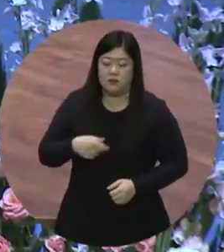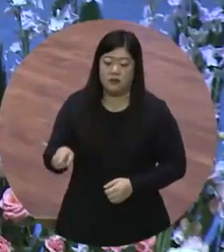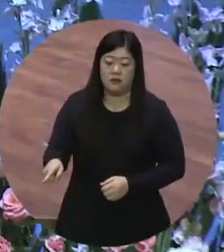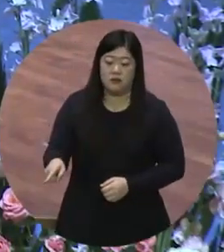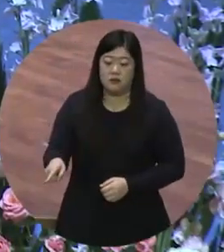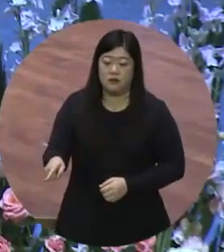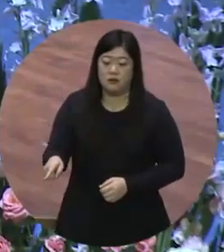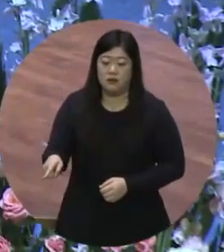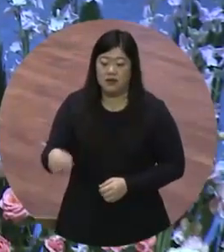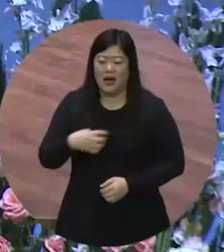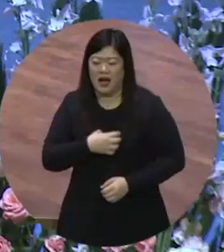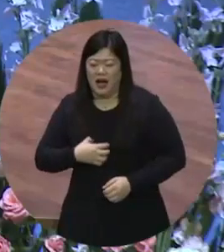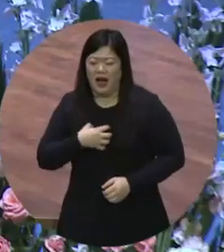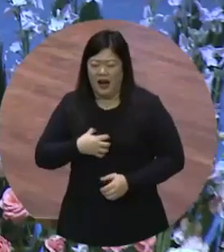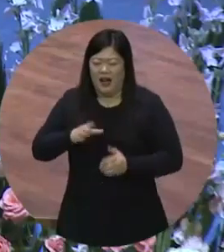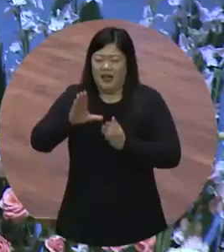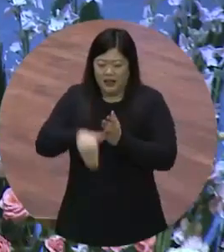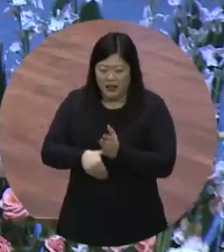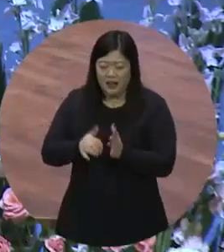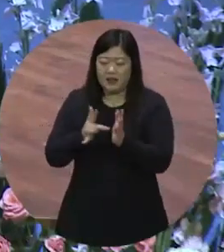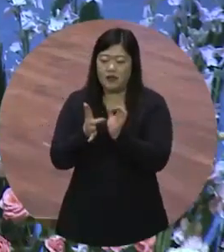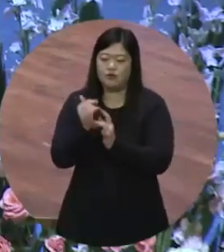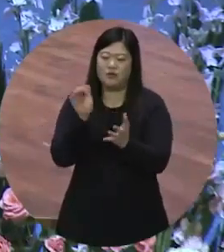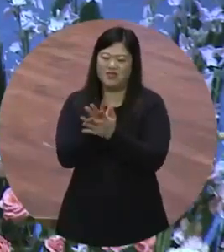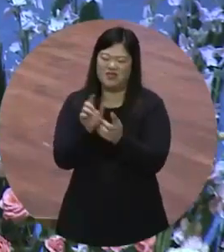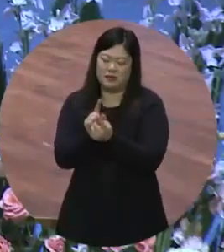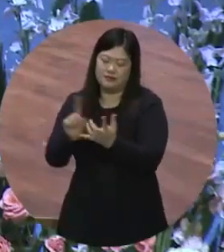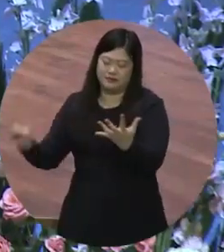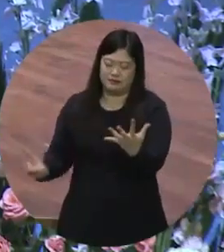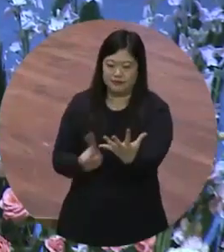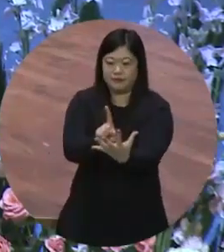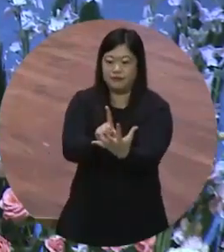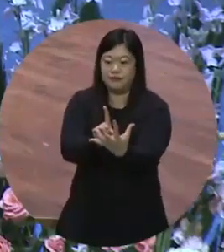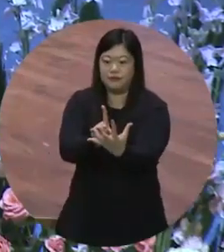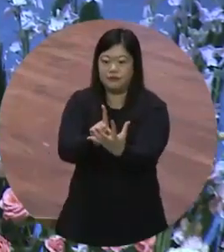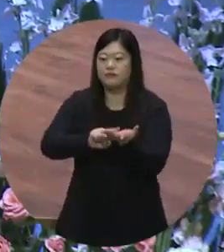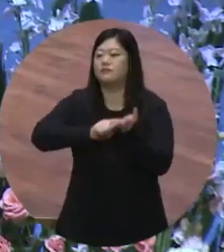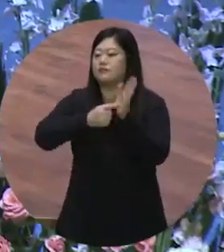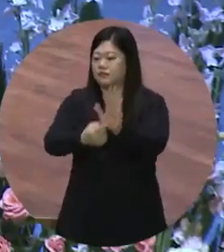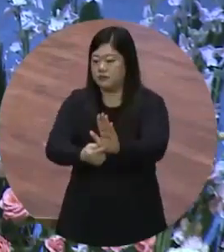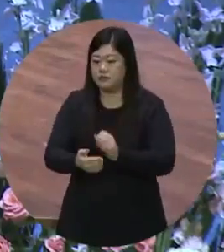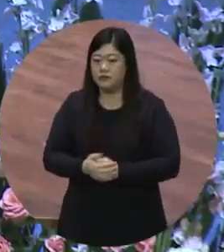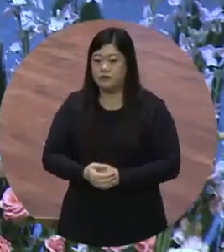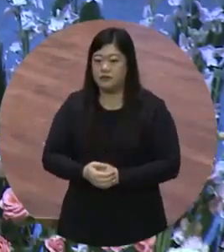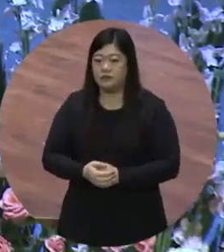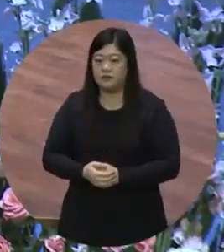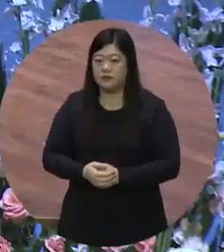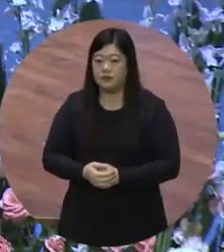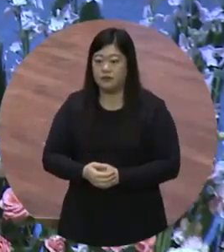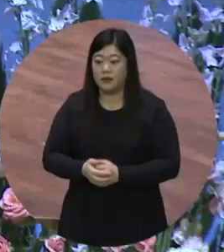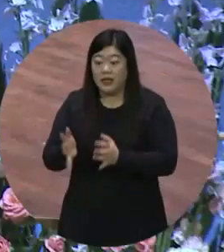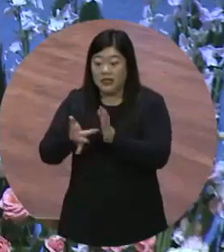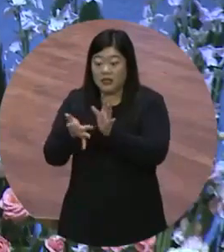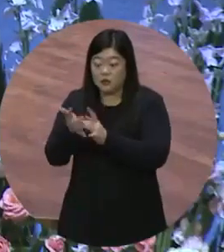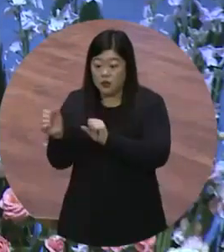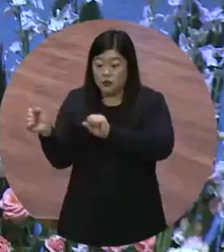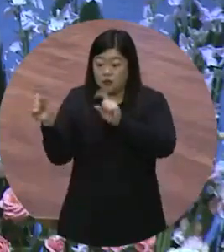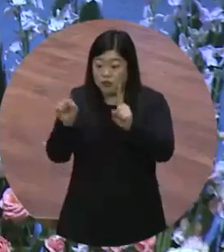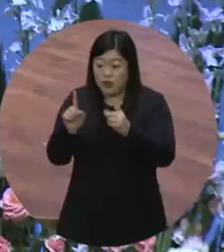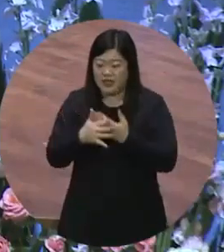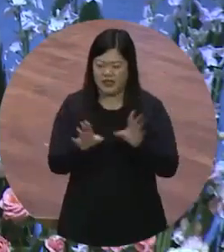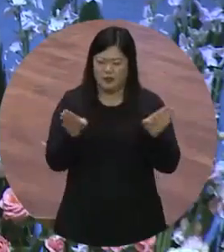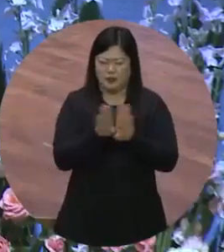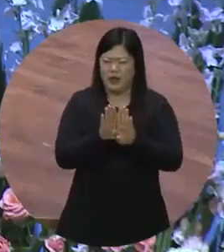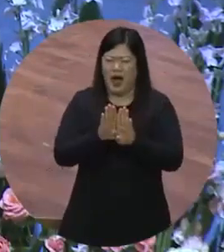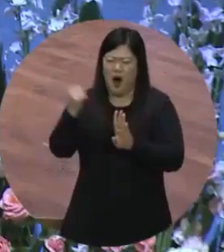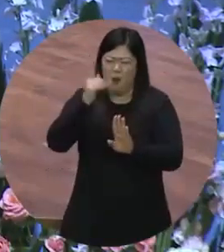앞에 예수님이 나타나셔서 하신 말씀. 자, 보세요. 부활하셨기 때문에 시공을 초월해. 문 잠갔다.